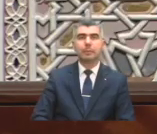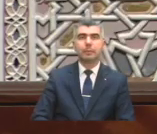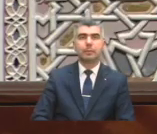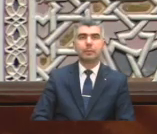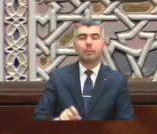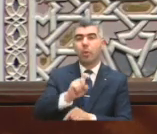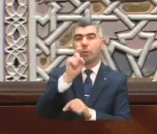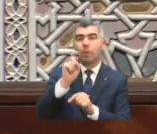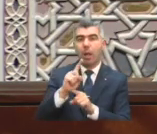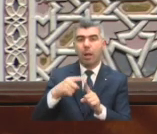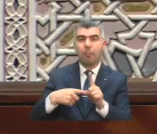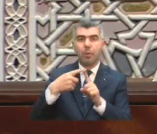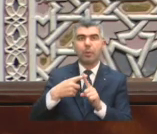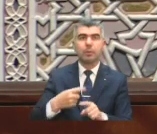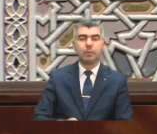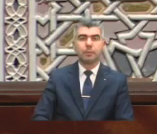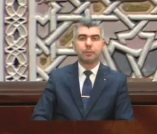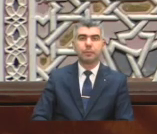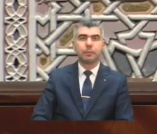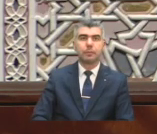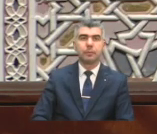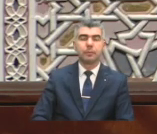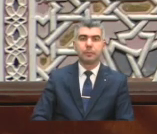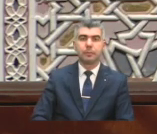من تعقيب إضافي آخر؟